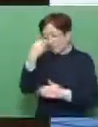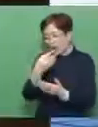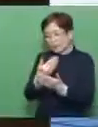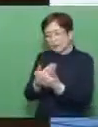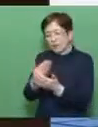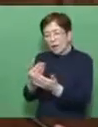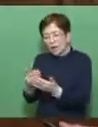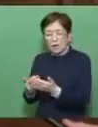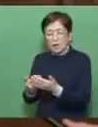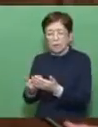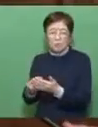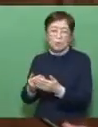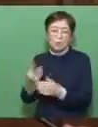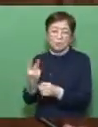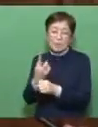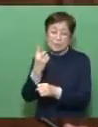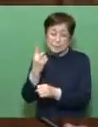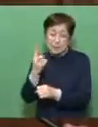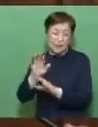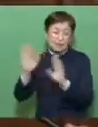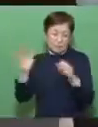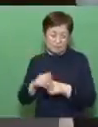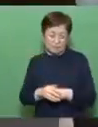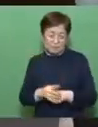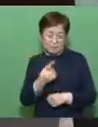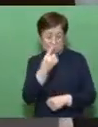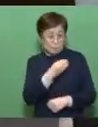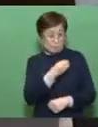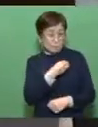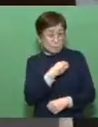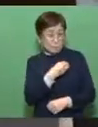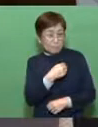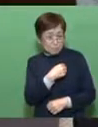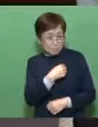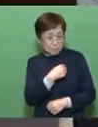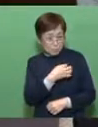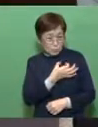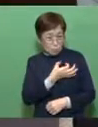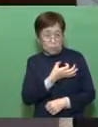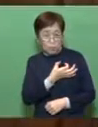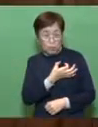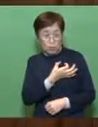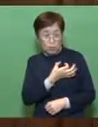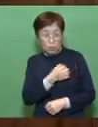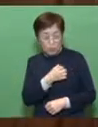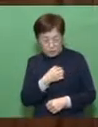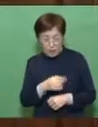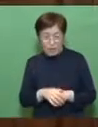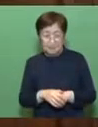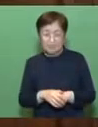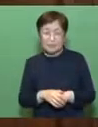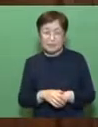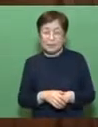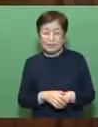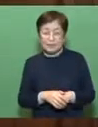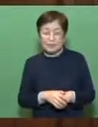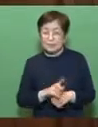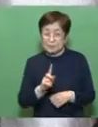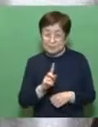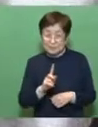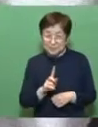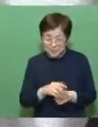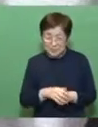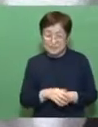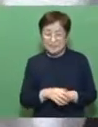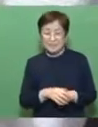なそれでここにバッチもありますけどそれ3つあってその1番大きいのがこのこのこのバですがはいはいはいこのこのバ